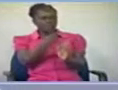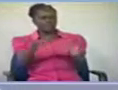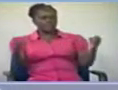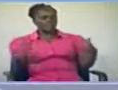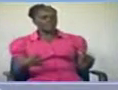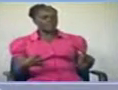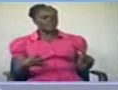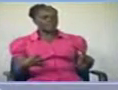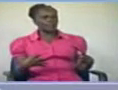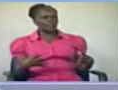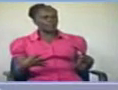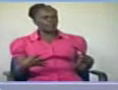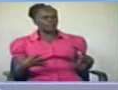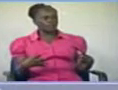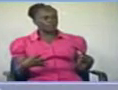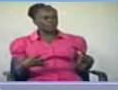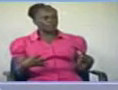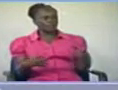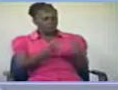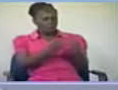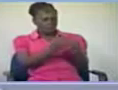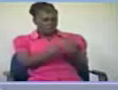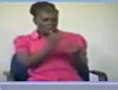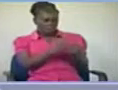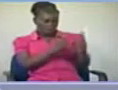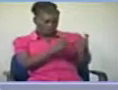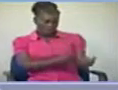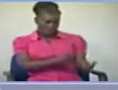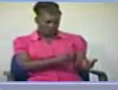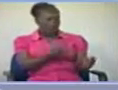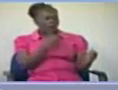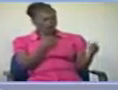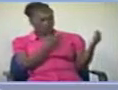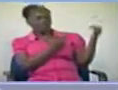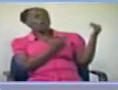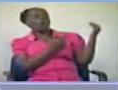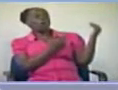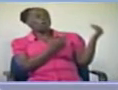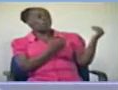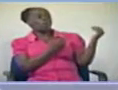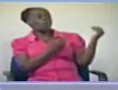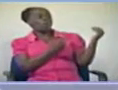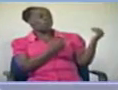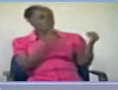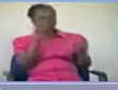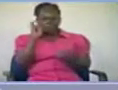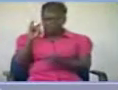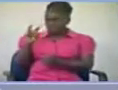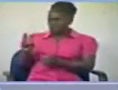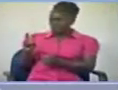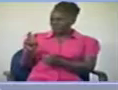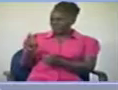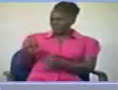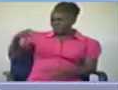vile vipawa hivi tutaweza kuyakuza. Kwa hivyo wako na matumaini. Na unaona katika